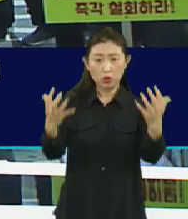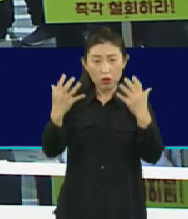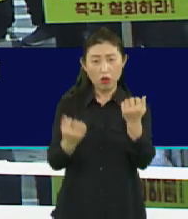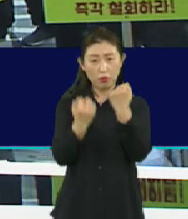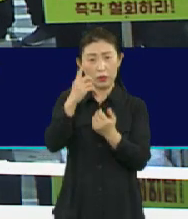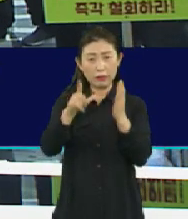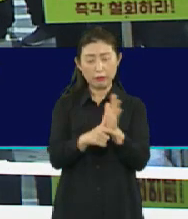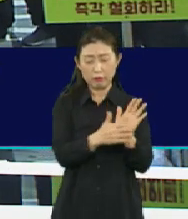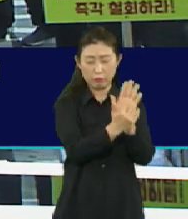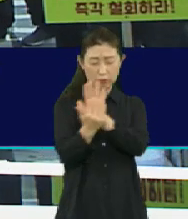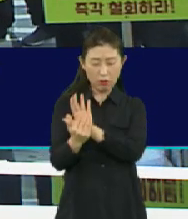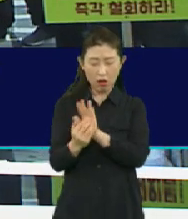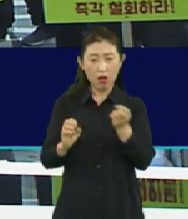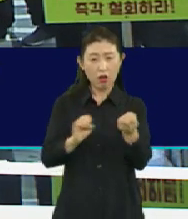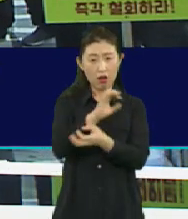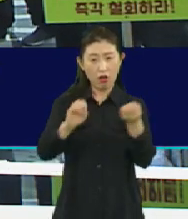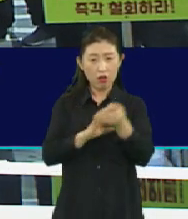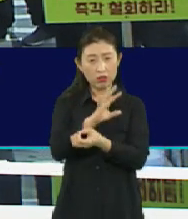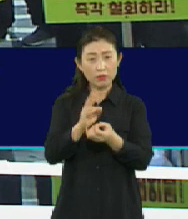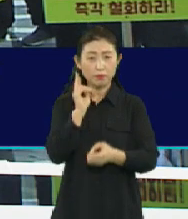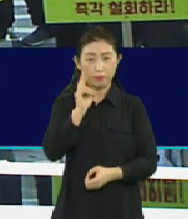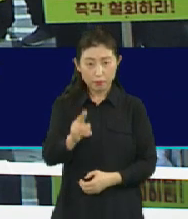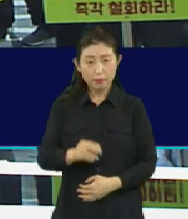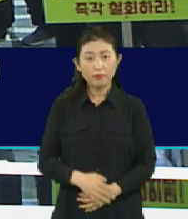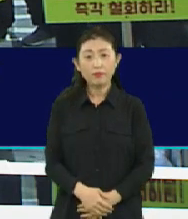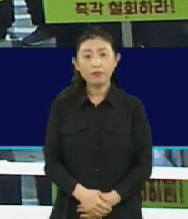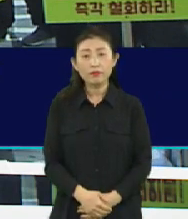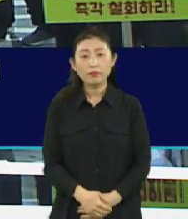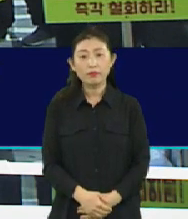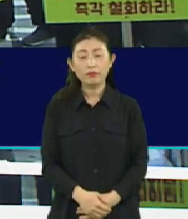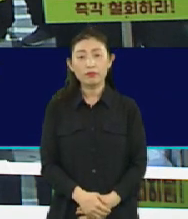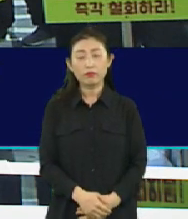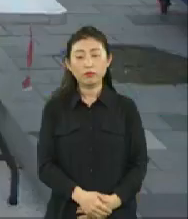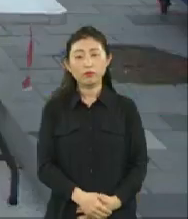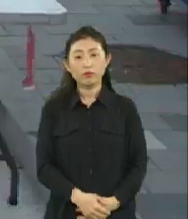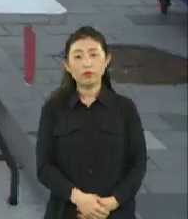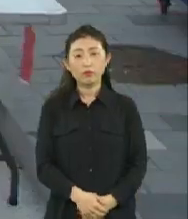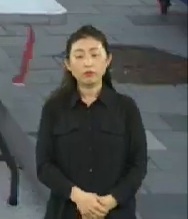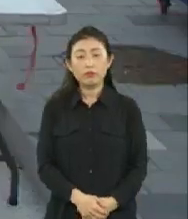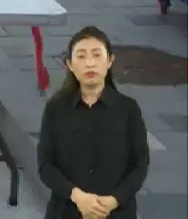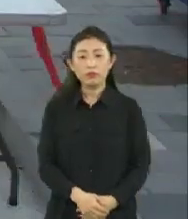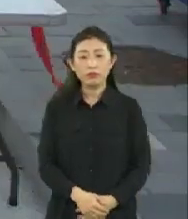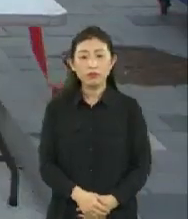저지에 나서는 등 갈등이 커지고 있습니다. 김세범 기자입니다.